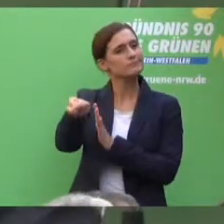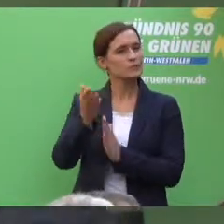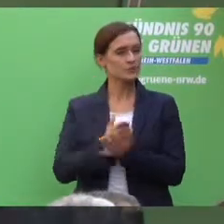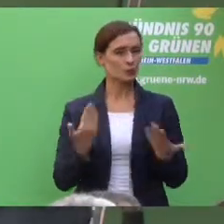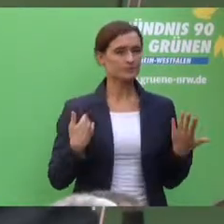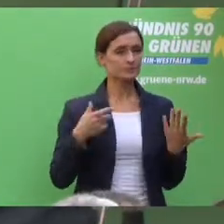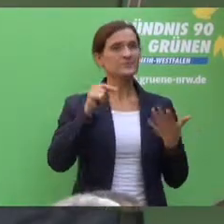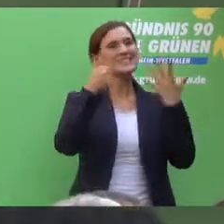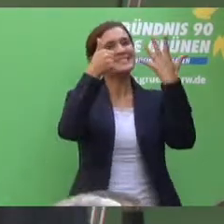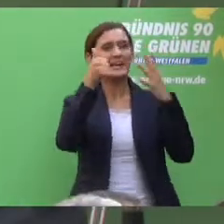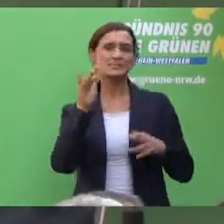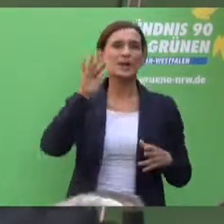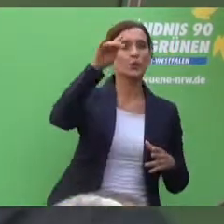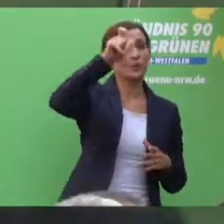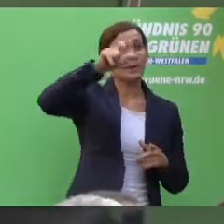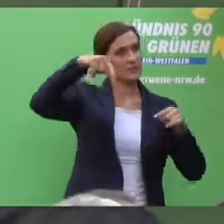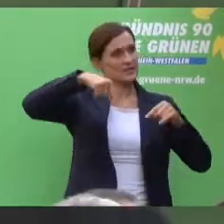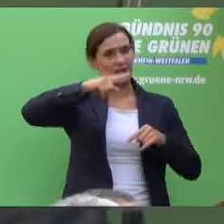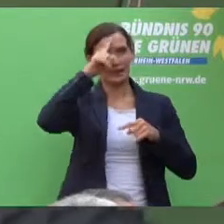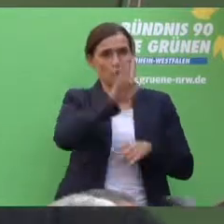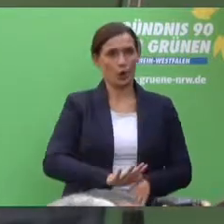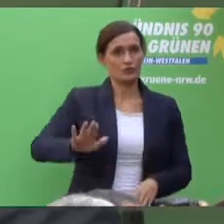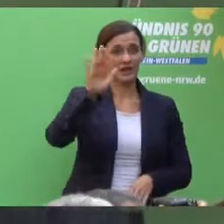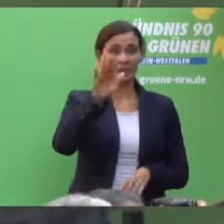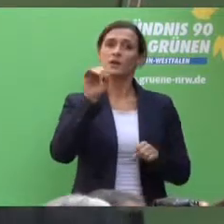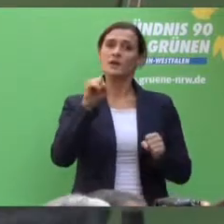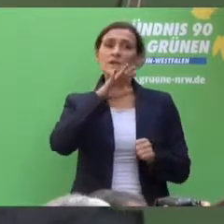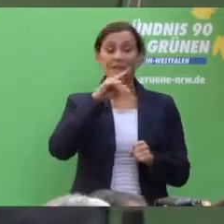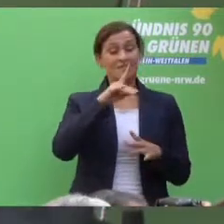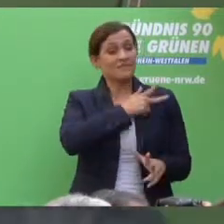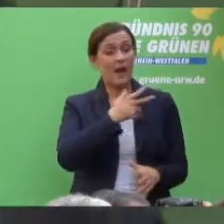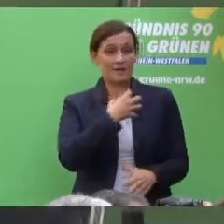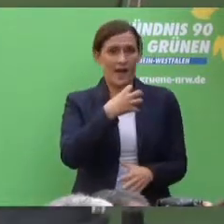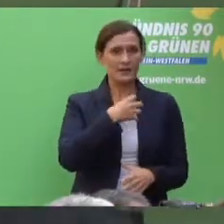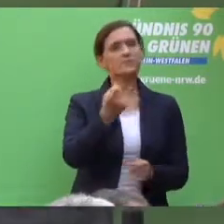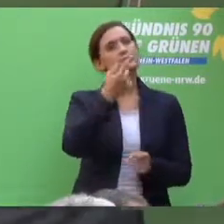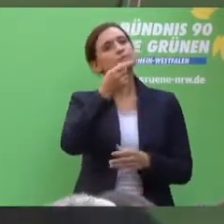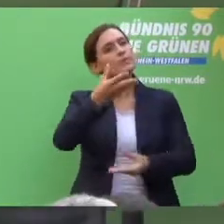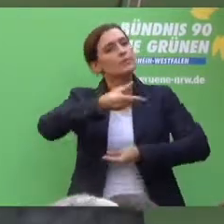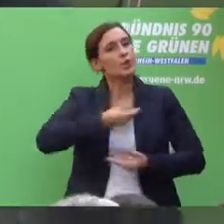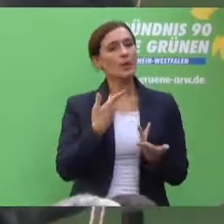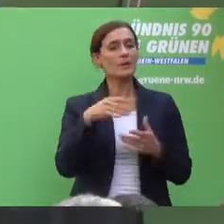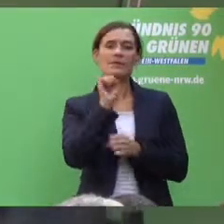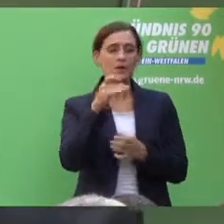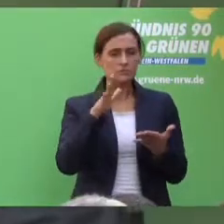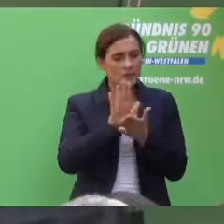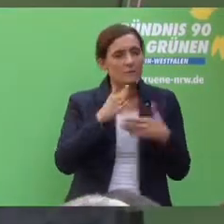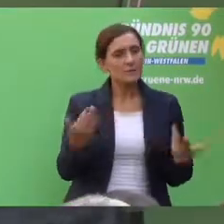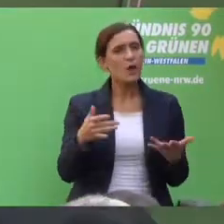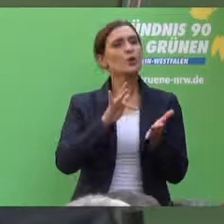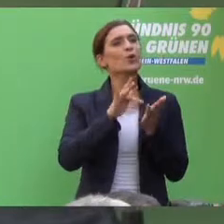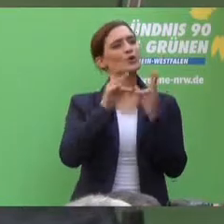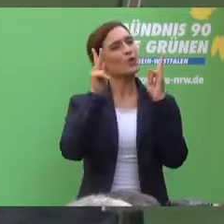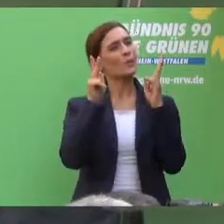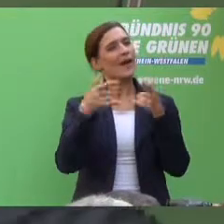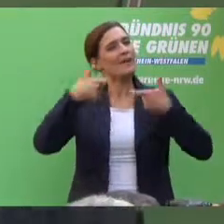6 Millionen Menschen in Deutschland sind heute gegen viele Keime völlig resistent. Normale Antibiotika schützen sie nicht mehr.